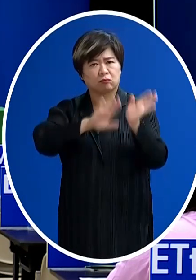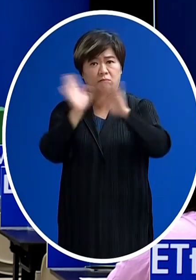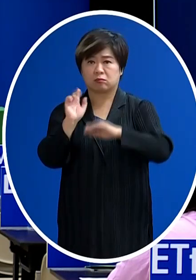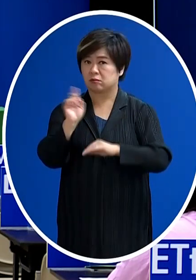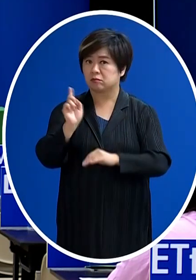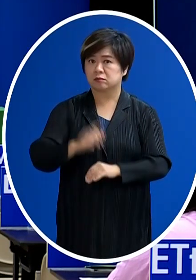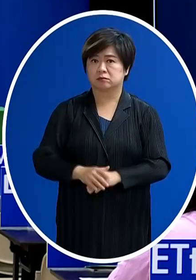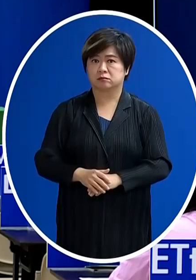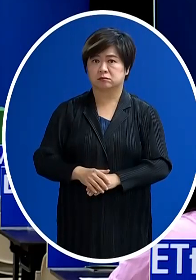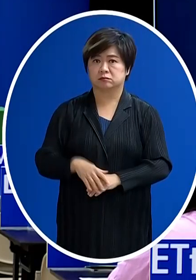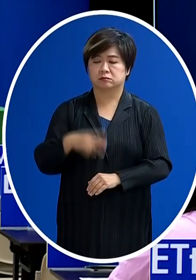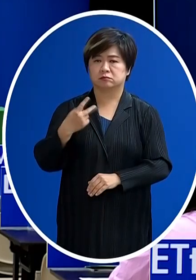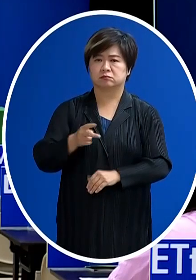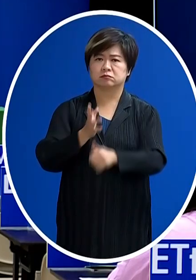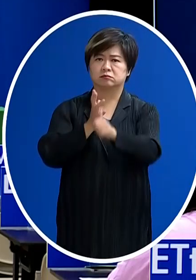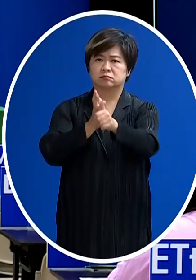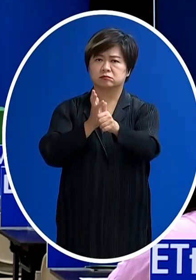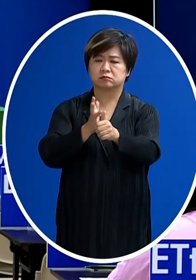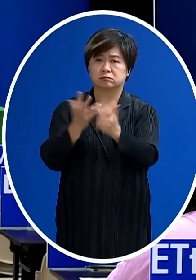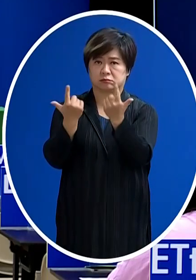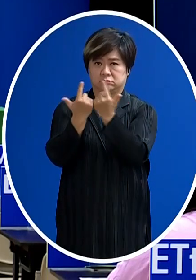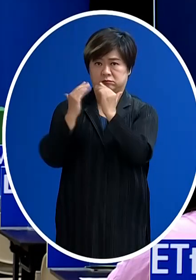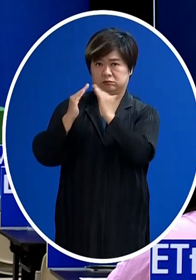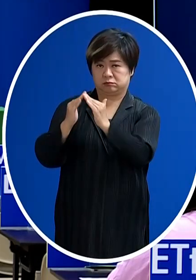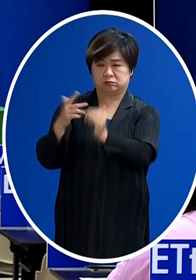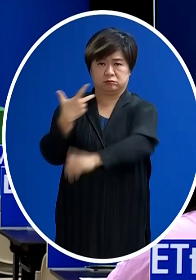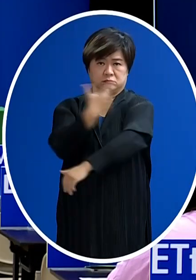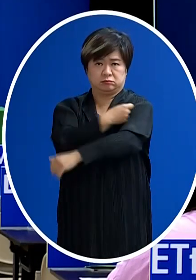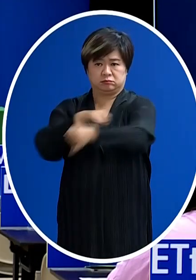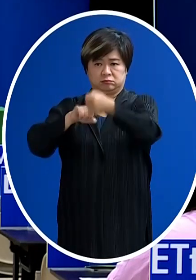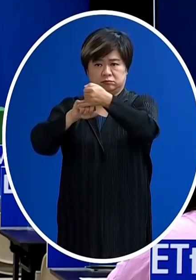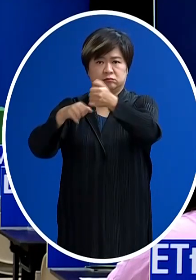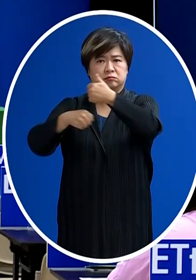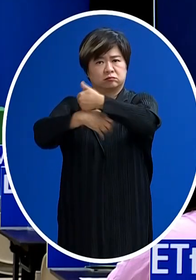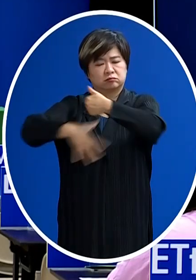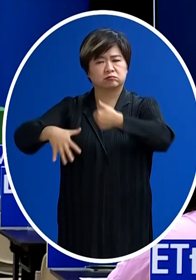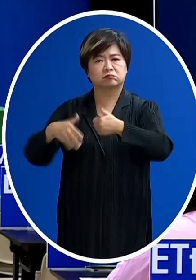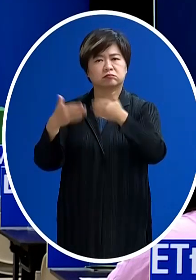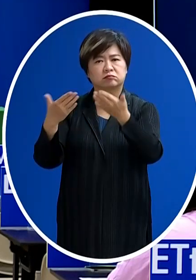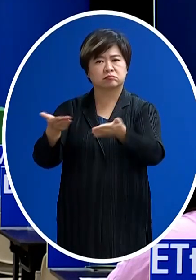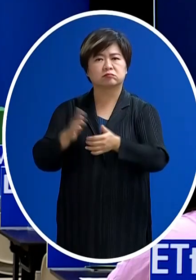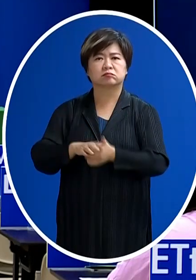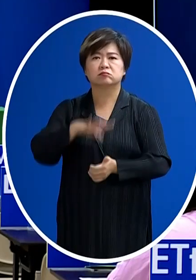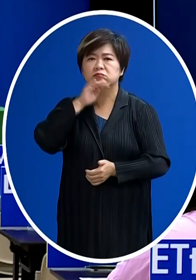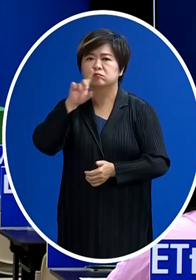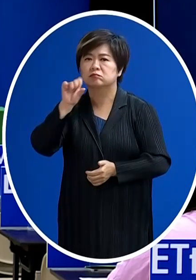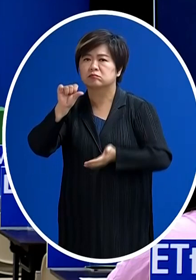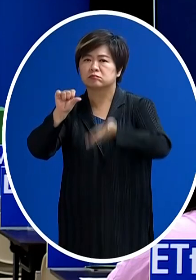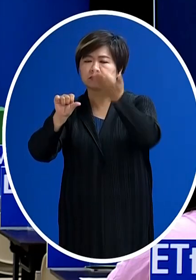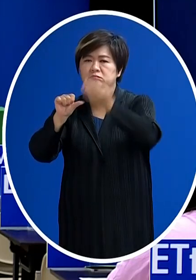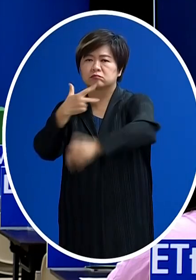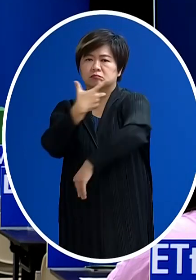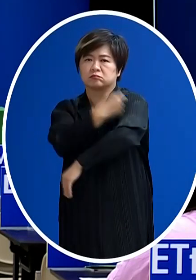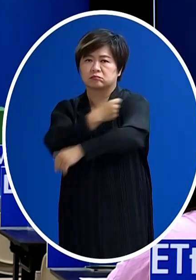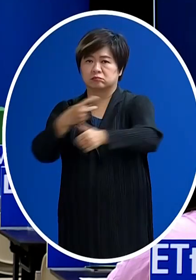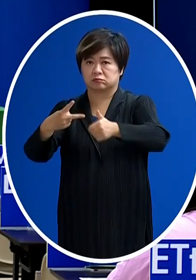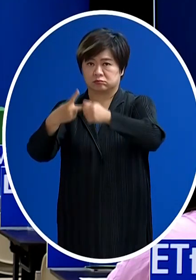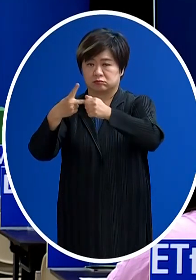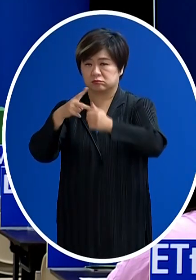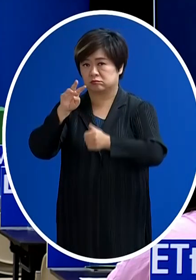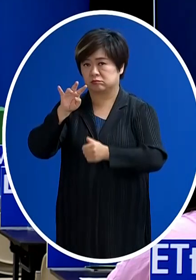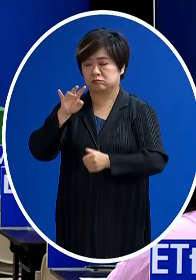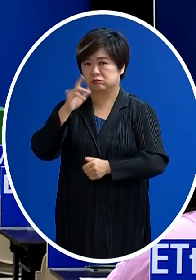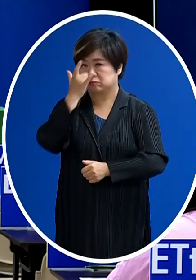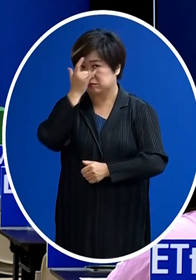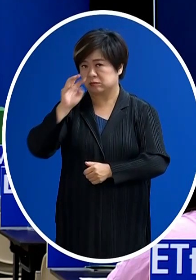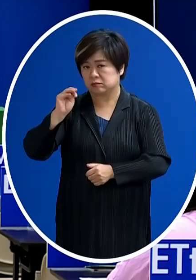然后另外还想要问一下说，因为北市的疫苗预约系统今天是开放65岁以上的长者预约第二剂的莫德纳，不过比较